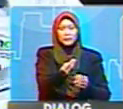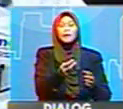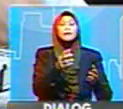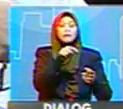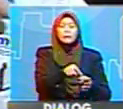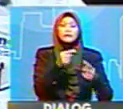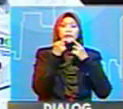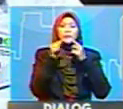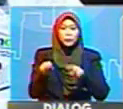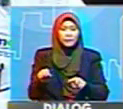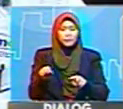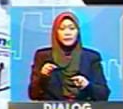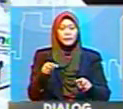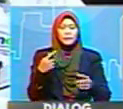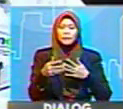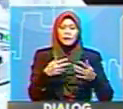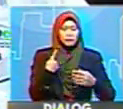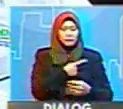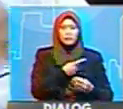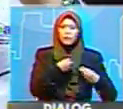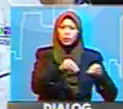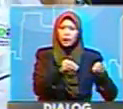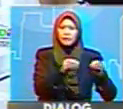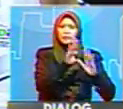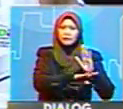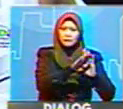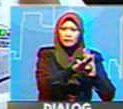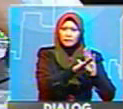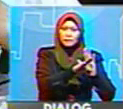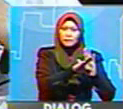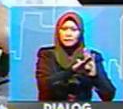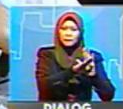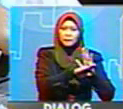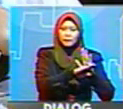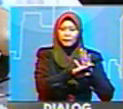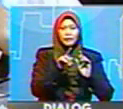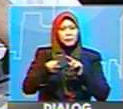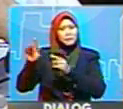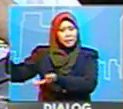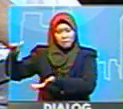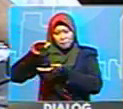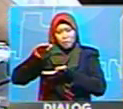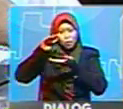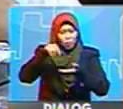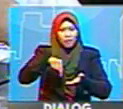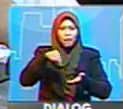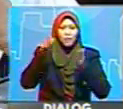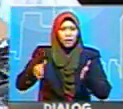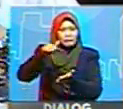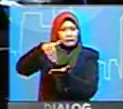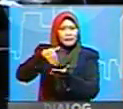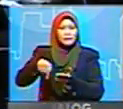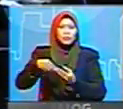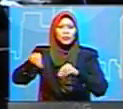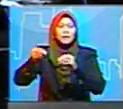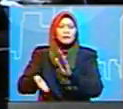harga kerana pemborong yang menaikkan harga jadi sebab itu saya katakan bahawa di dalam statement saya di dalam bukan statement saya di